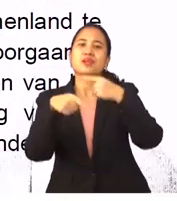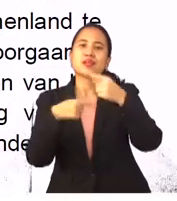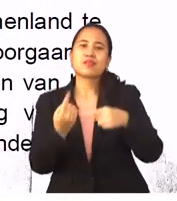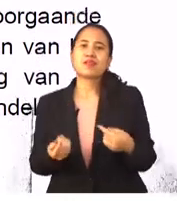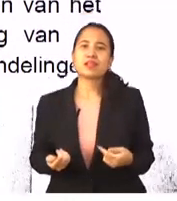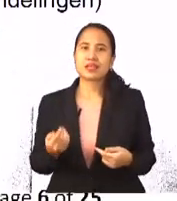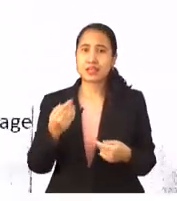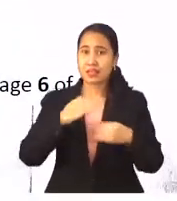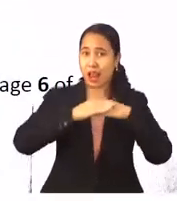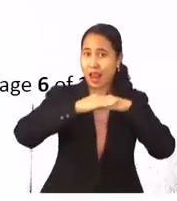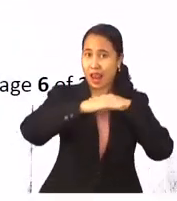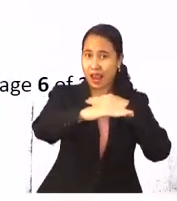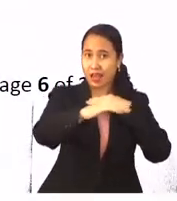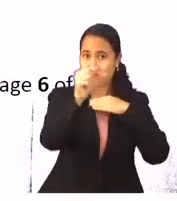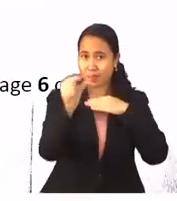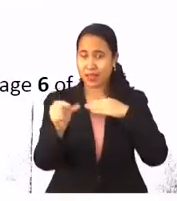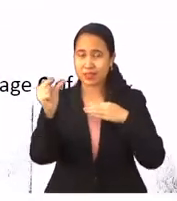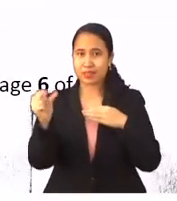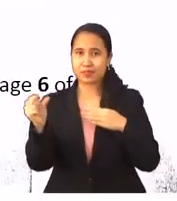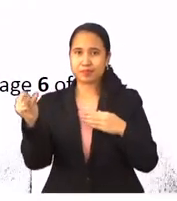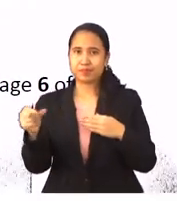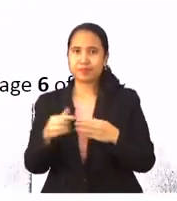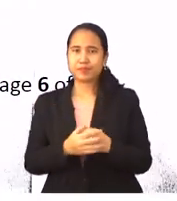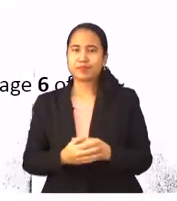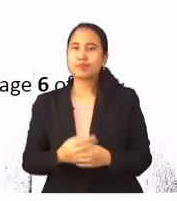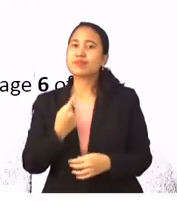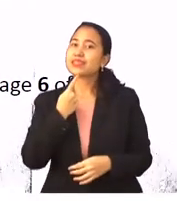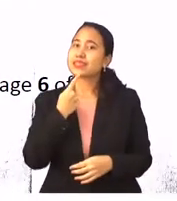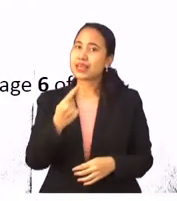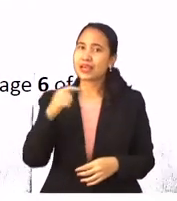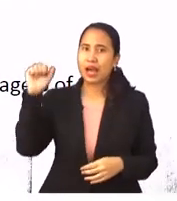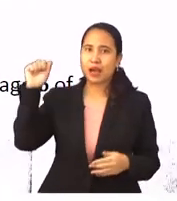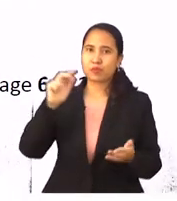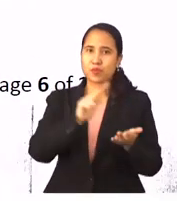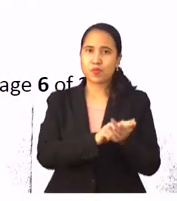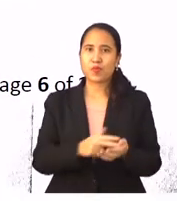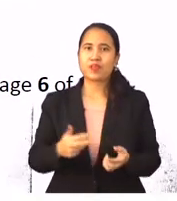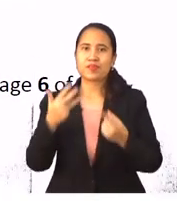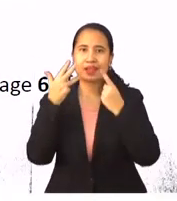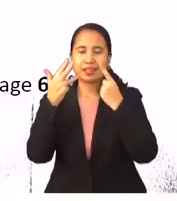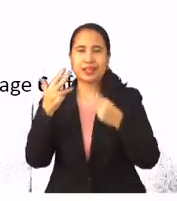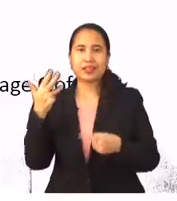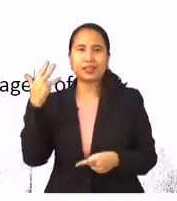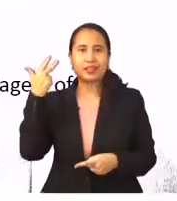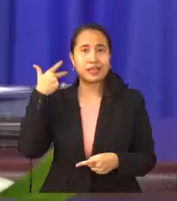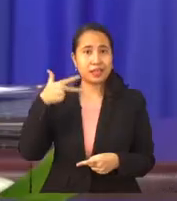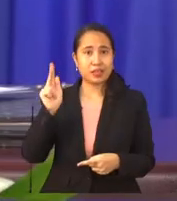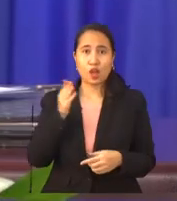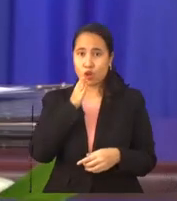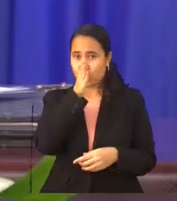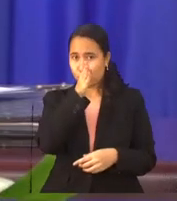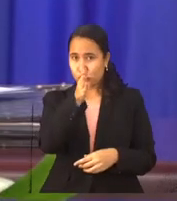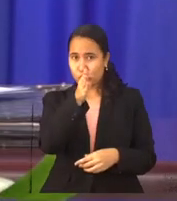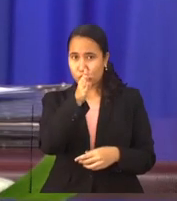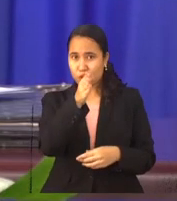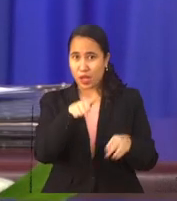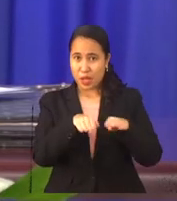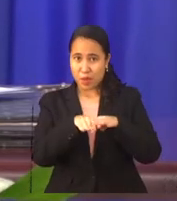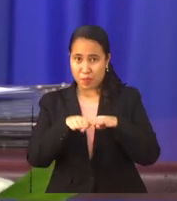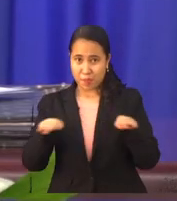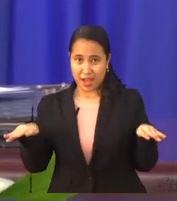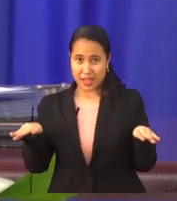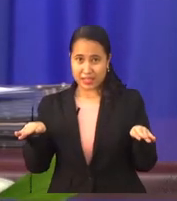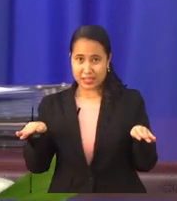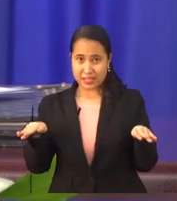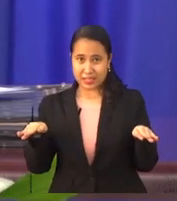landgenoten. Het voorgaande houdt in dat de Amnestiewet van 1989 tot doel had mede tot basis te dienen